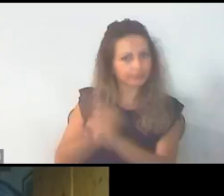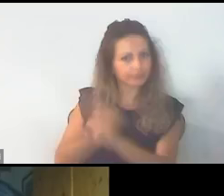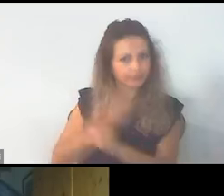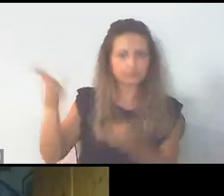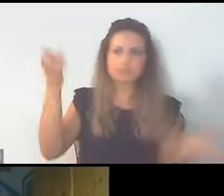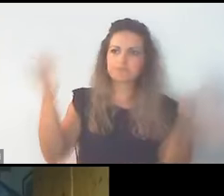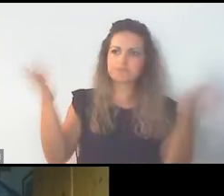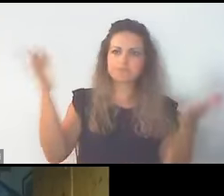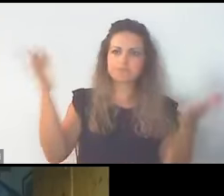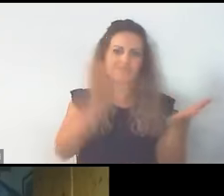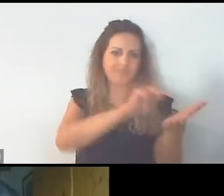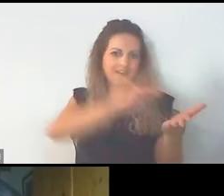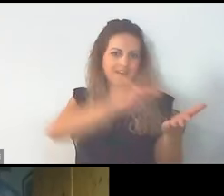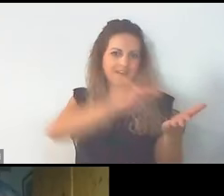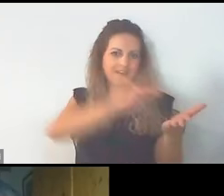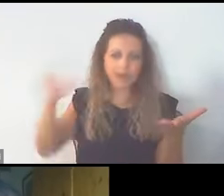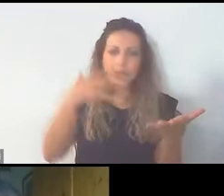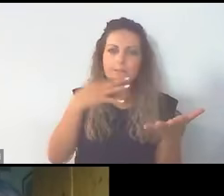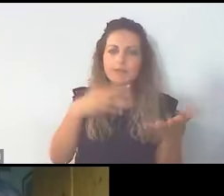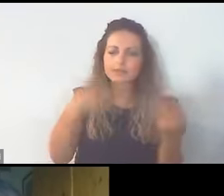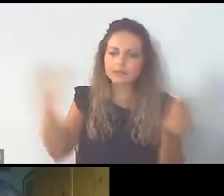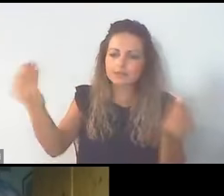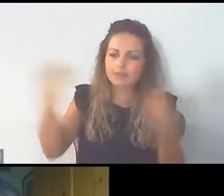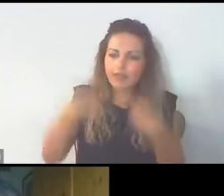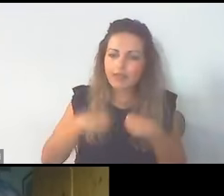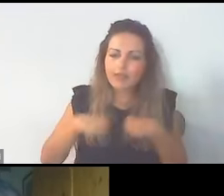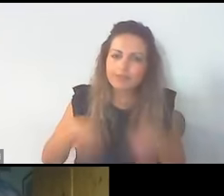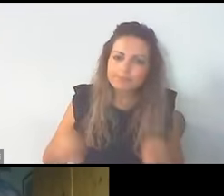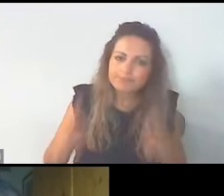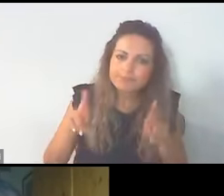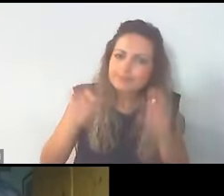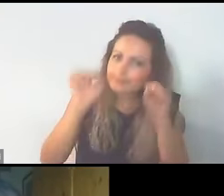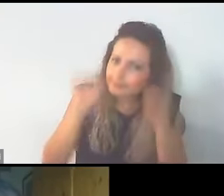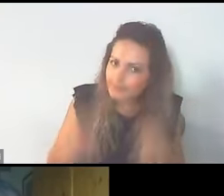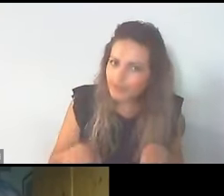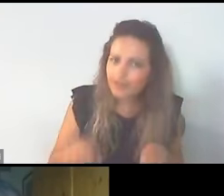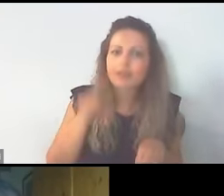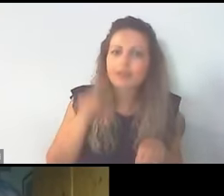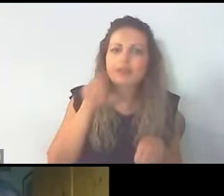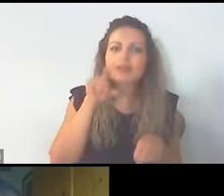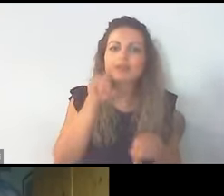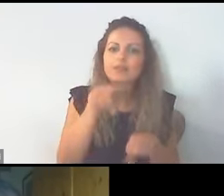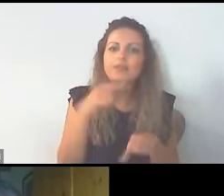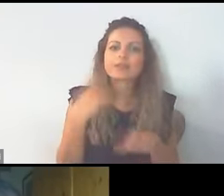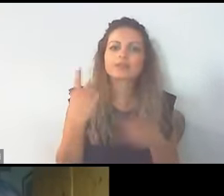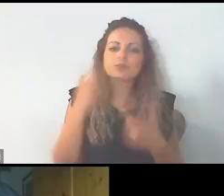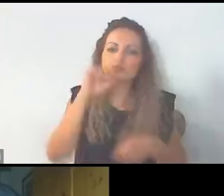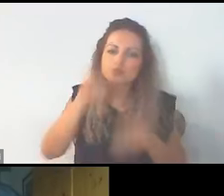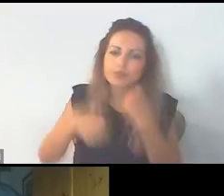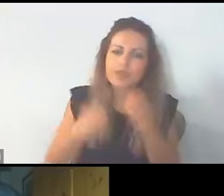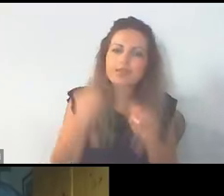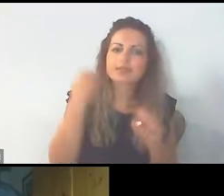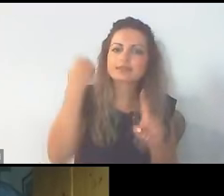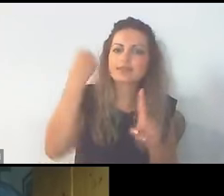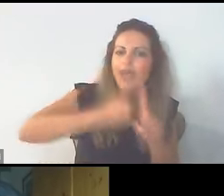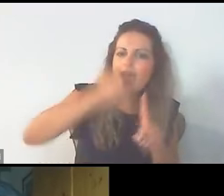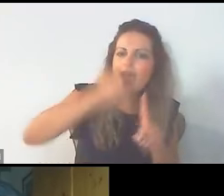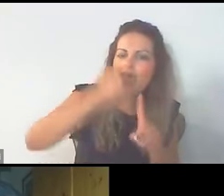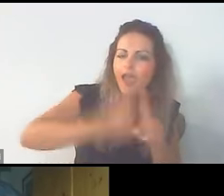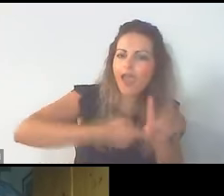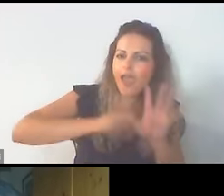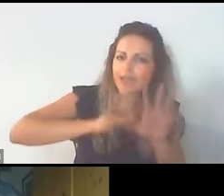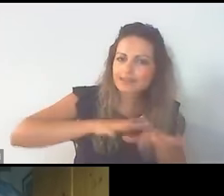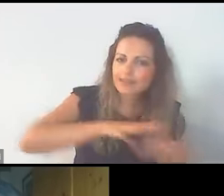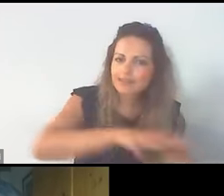πολύ εμπνευστικό παράδειγμα για το πώς οι προσπάθειες εκστρατείας, συνηγορίας, κινητοποίησης,